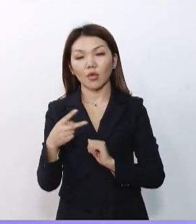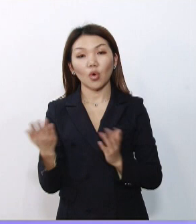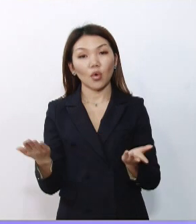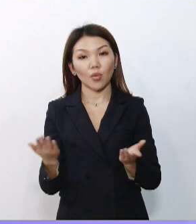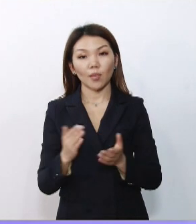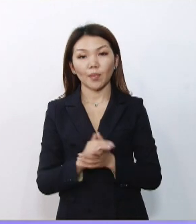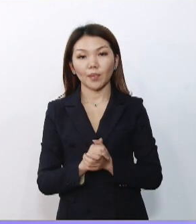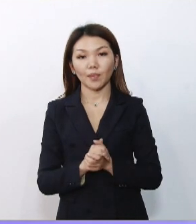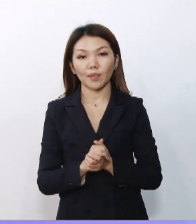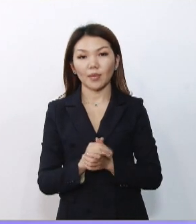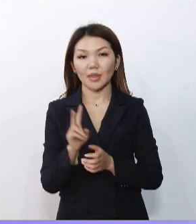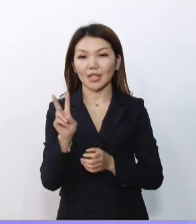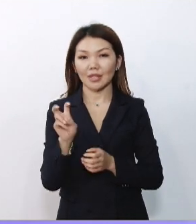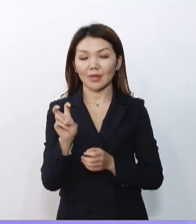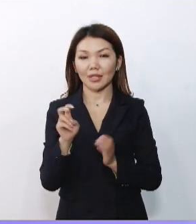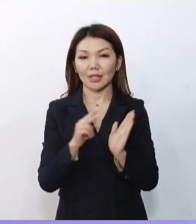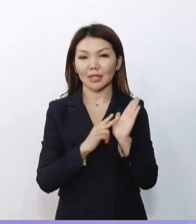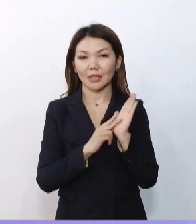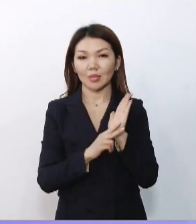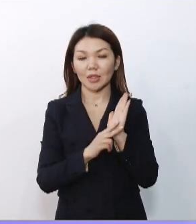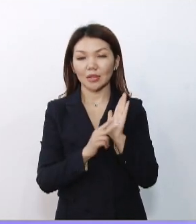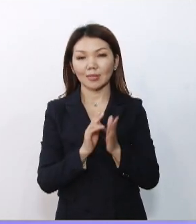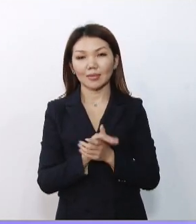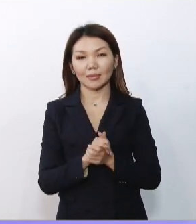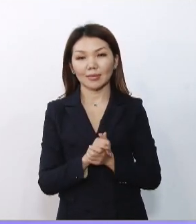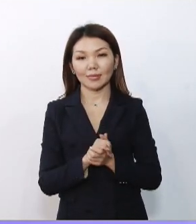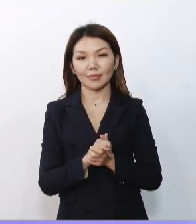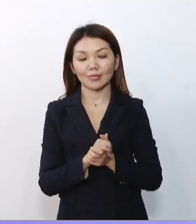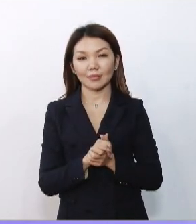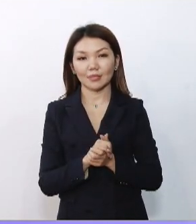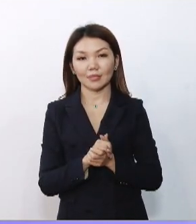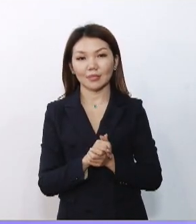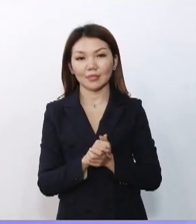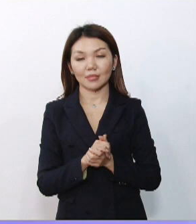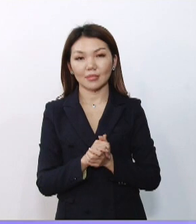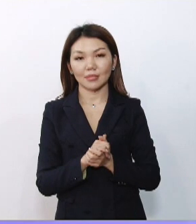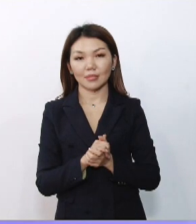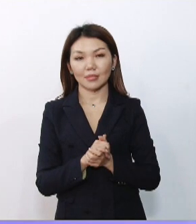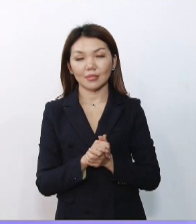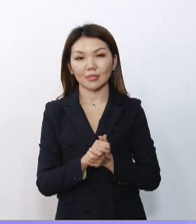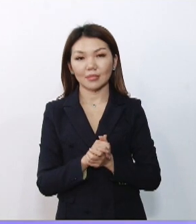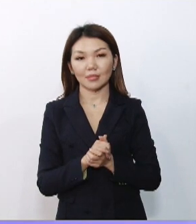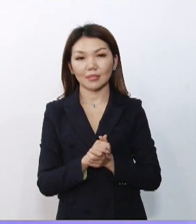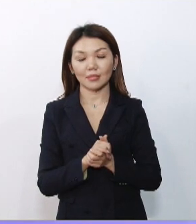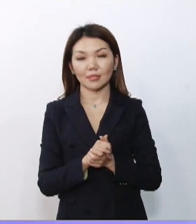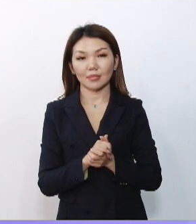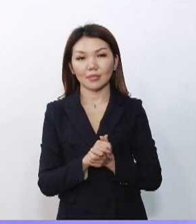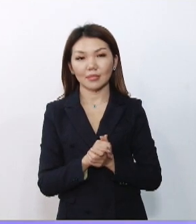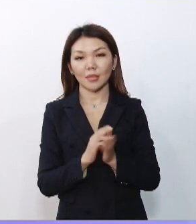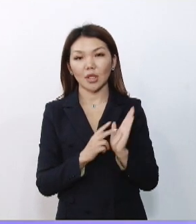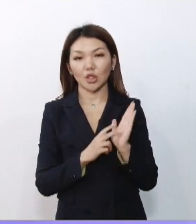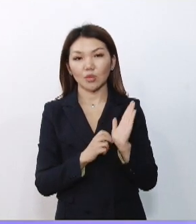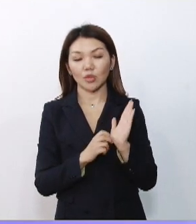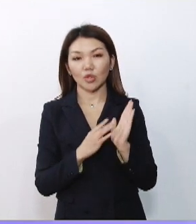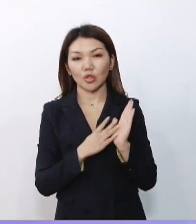630? 270. Чему равна разность чисел